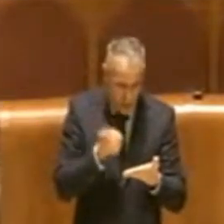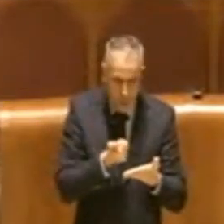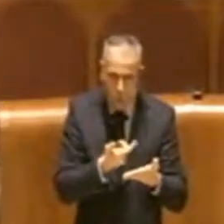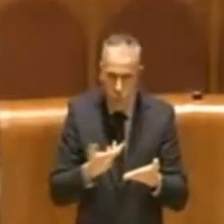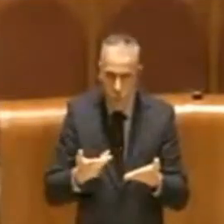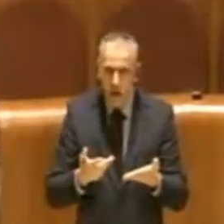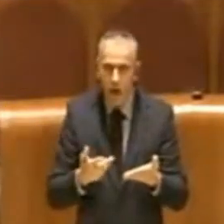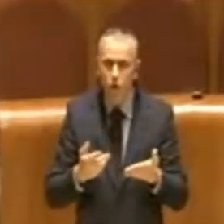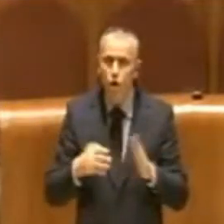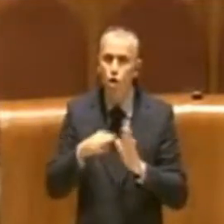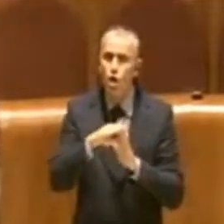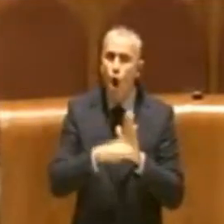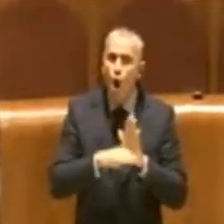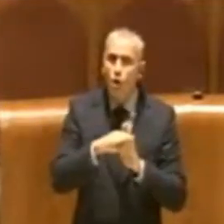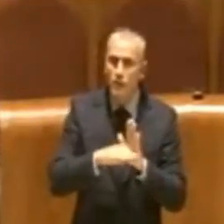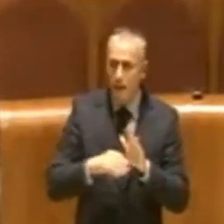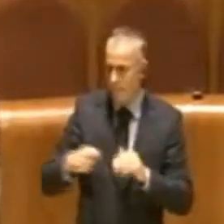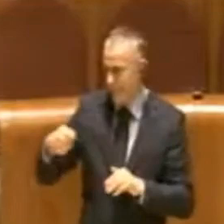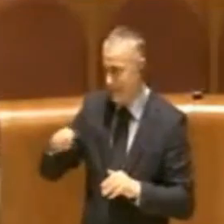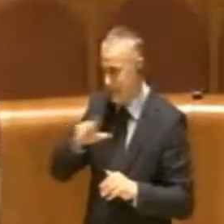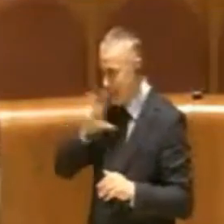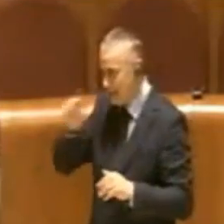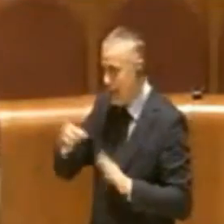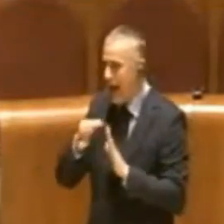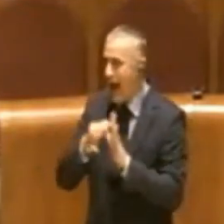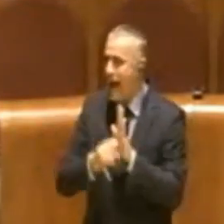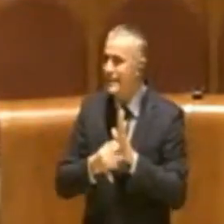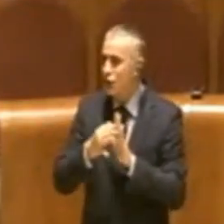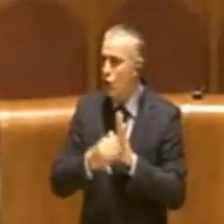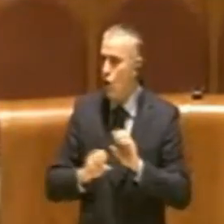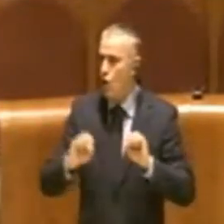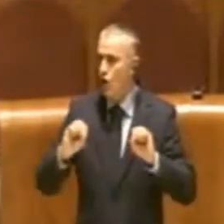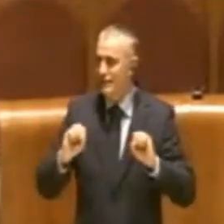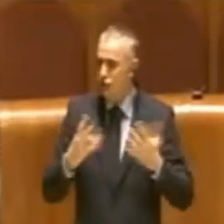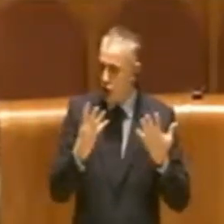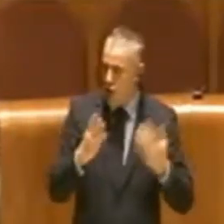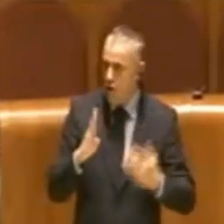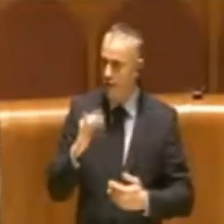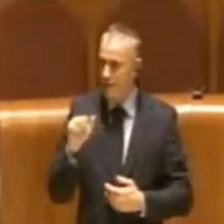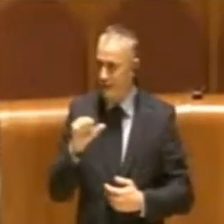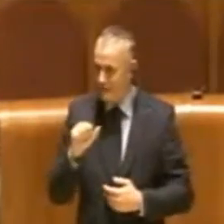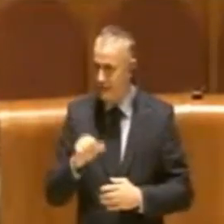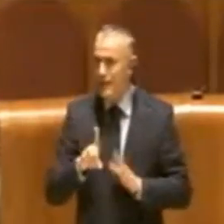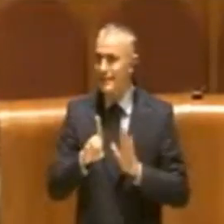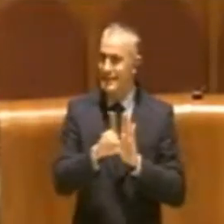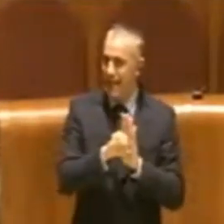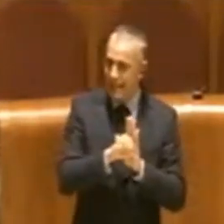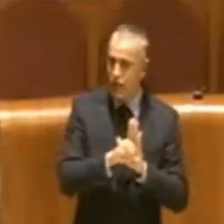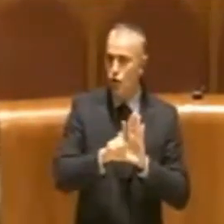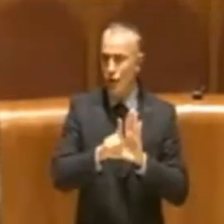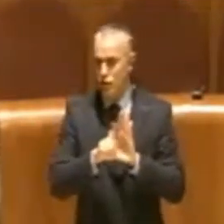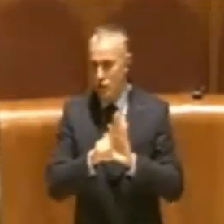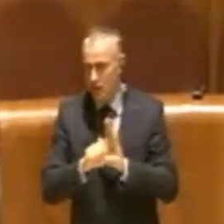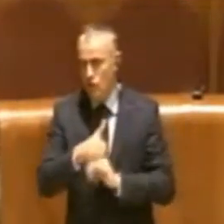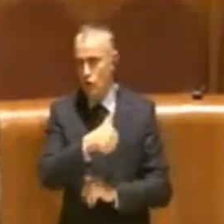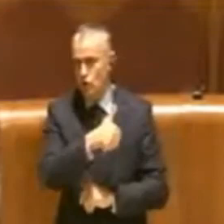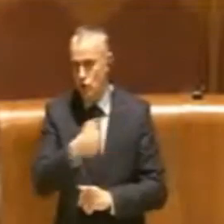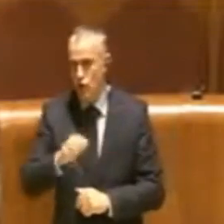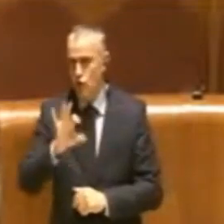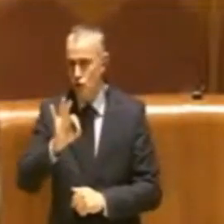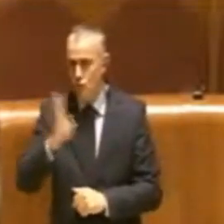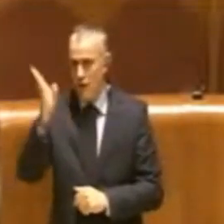stiamo parlando, Presidente, dell'articolo 19 bis del decreto legislativo 150